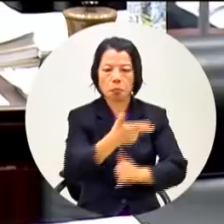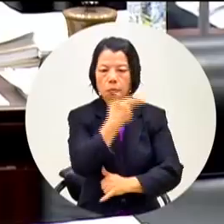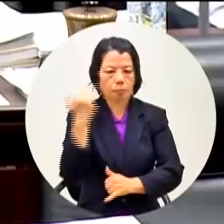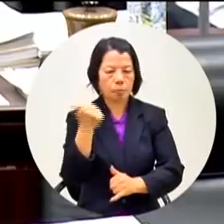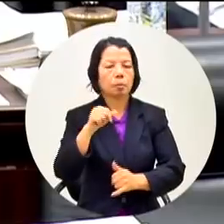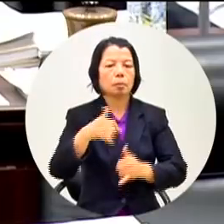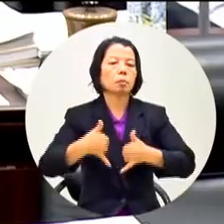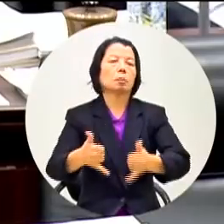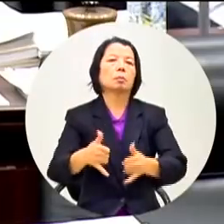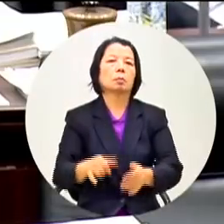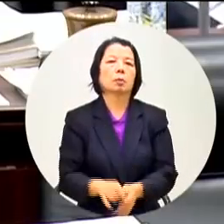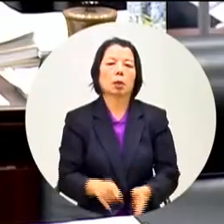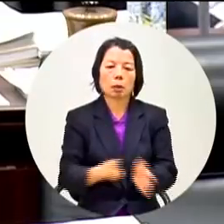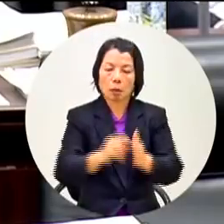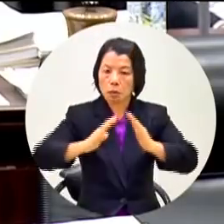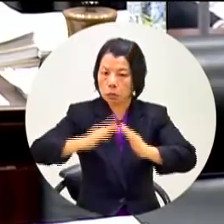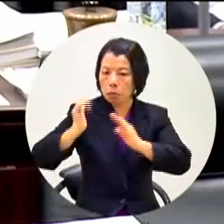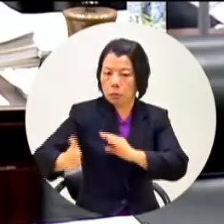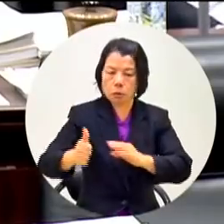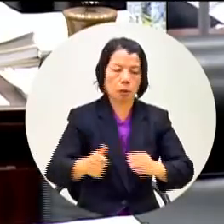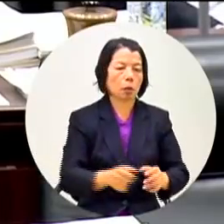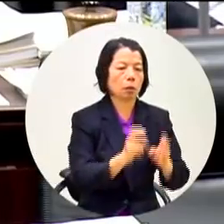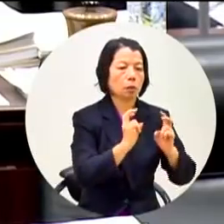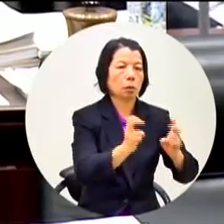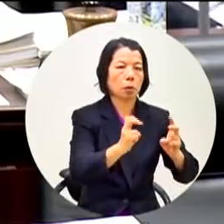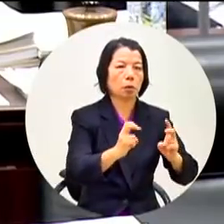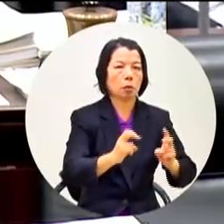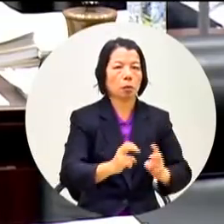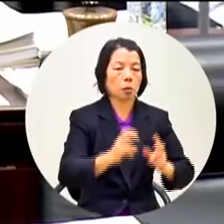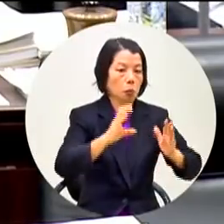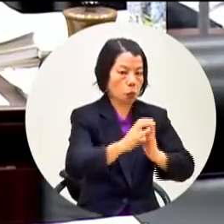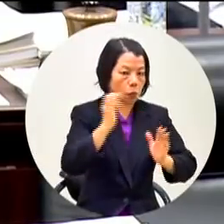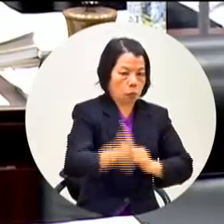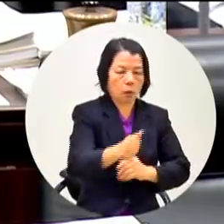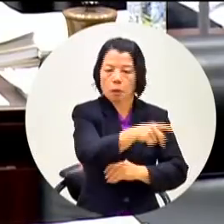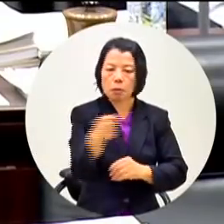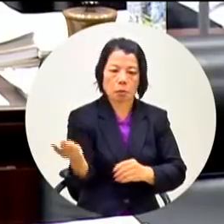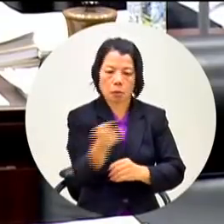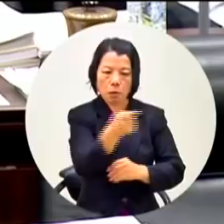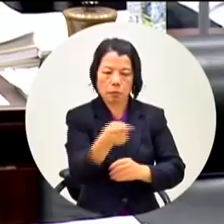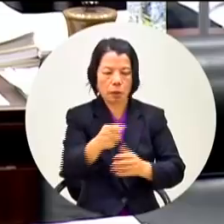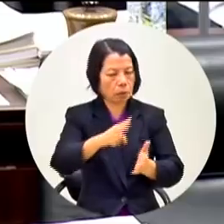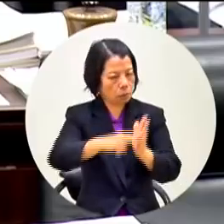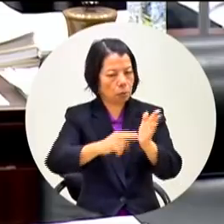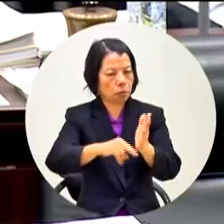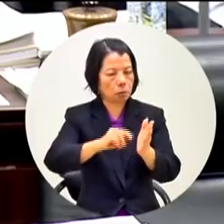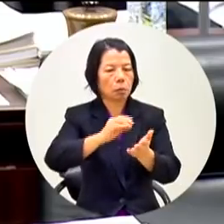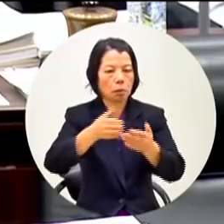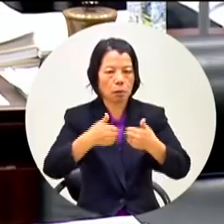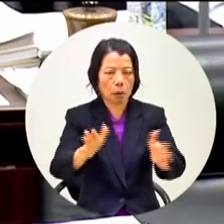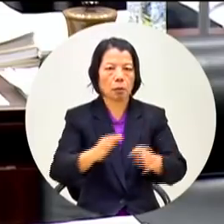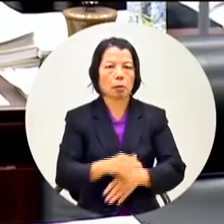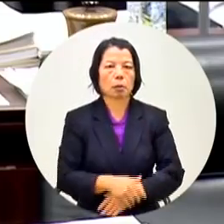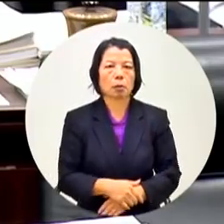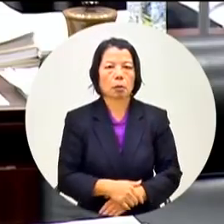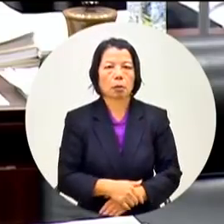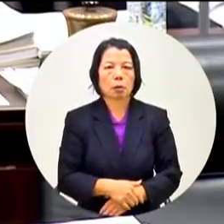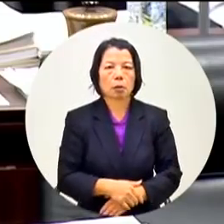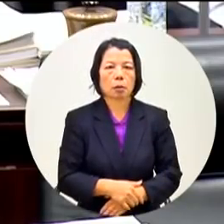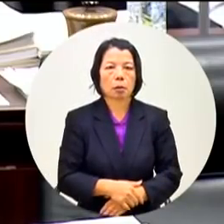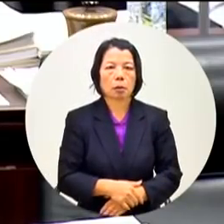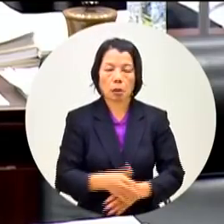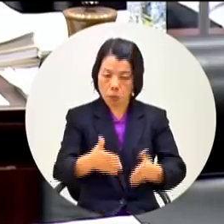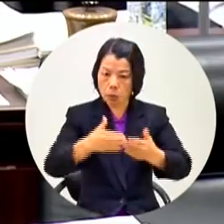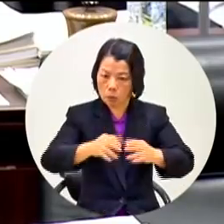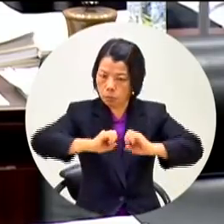有办法去跟他说地下化、高架化、改路线甚至不新建这些相关的成本到底需要多少？我们在您的